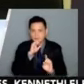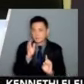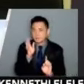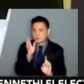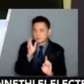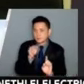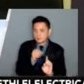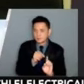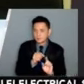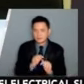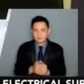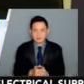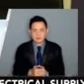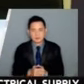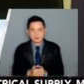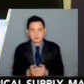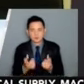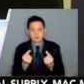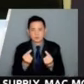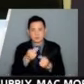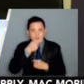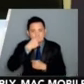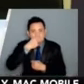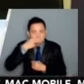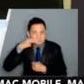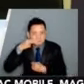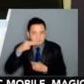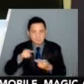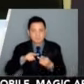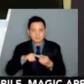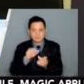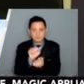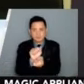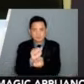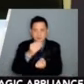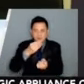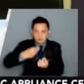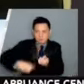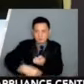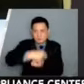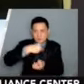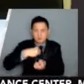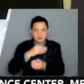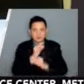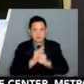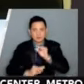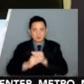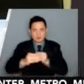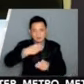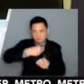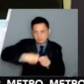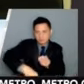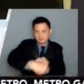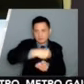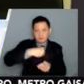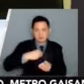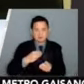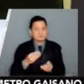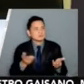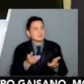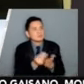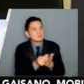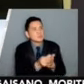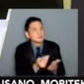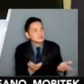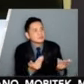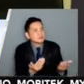na kaming nilagyan ng tape sa bibig, sa kamay, tsaka sa paa. Tapos pinatalikod kami, tapos sabi, saan yung mga alas niyo, saan yung mga pera niyo, ilabas niyo na lahat. Di namin